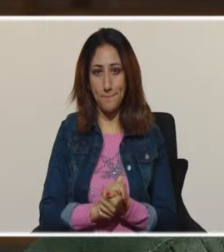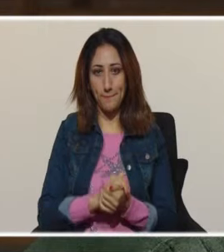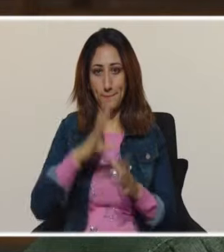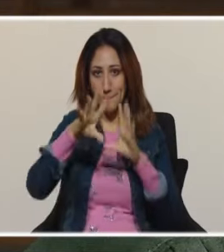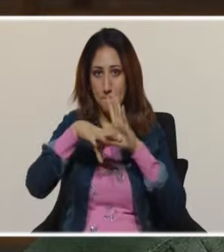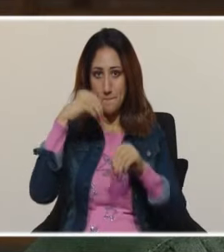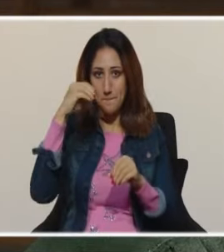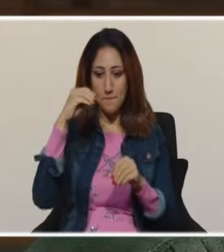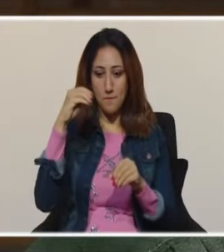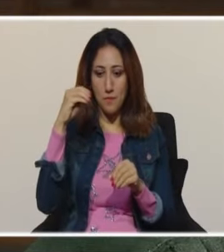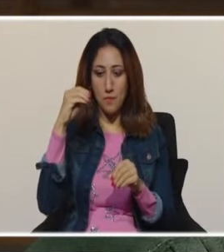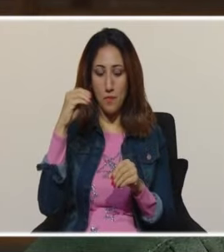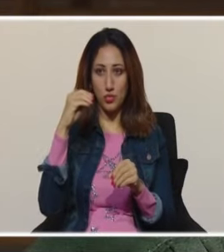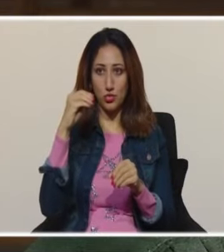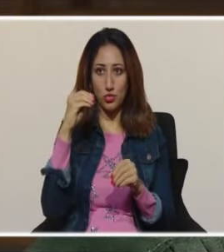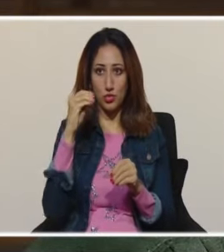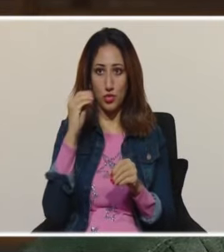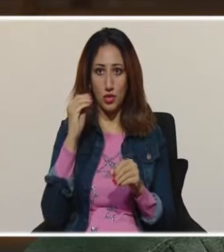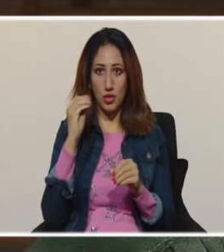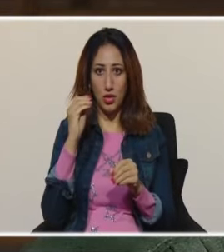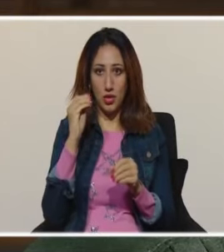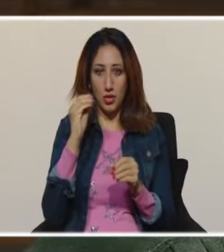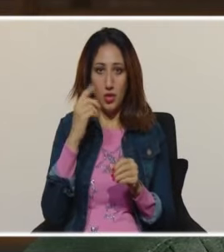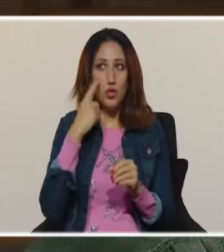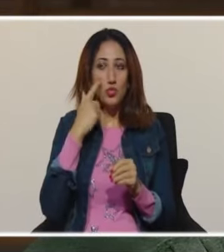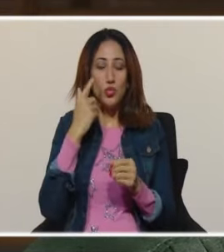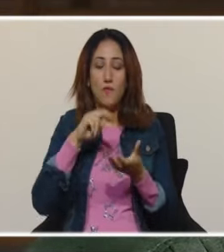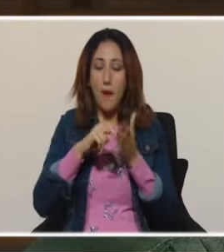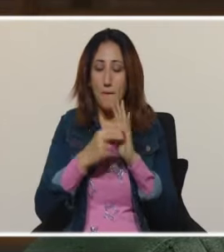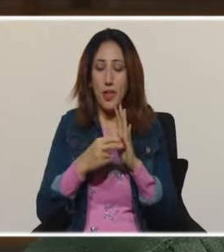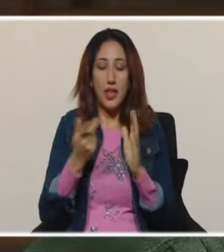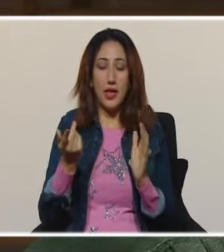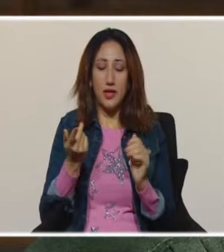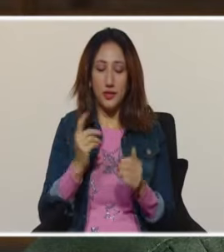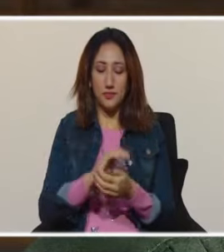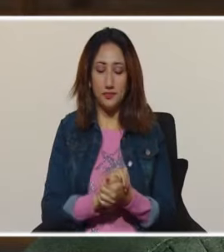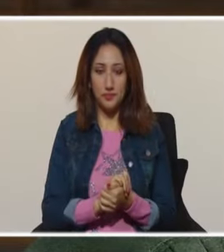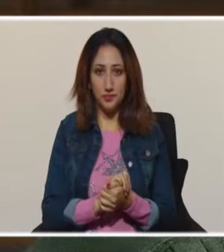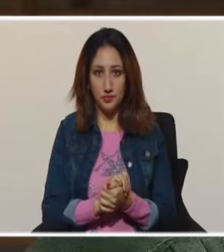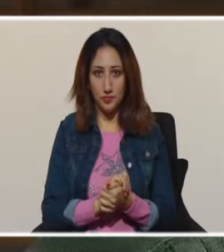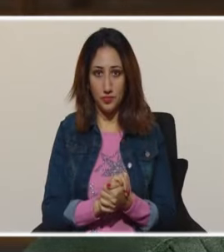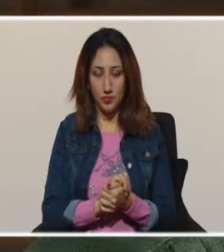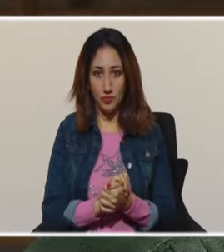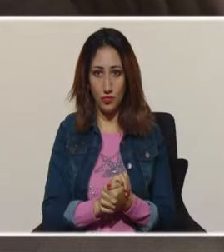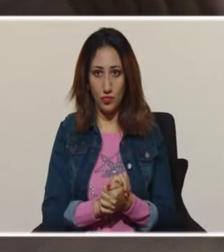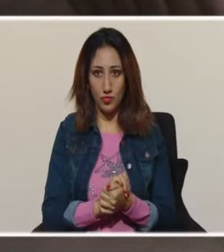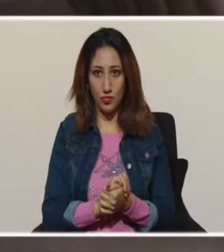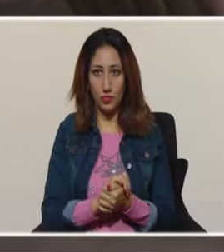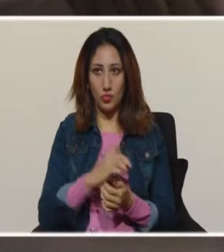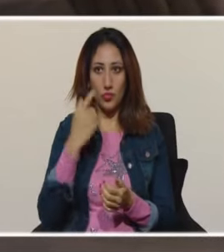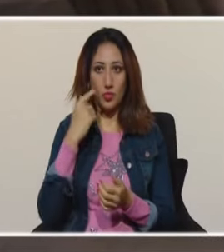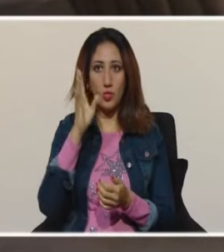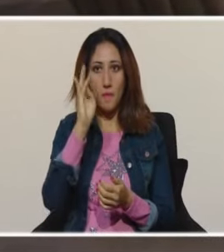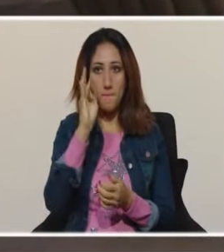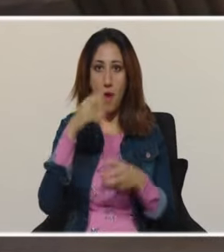ممكن هنشوف بقى اللي يعني اللي مثلا يقدر يمشي فيه في المنطقه بتاعته، او الحاجه اللي يقدر يتاجر فيها، او مراته تقدر تقف